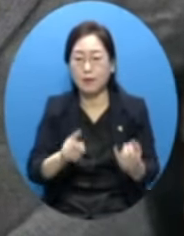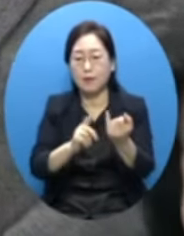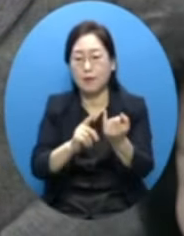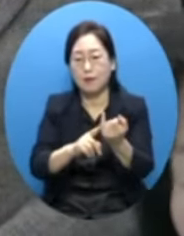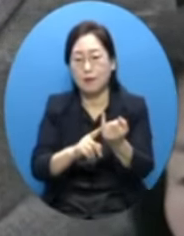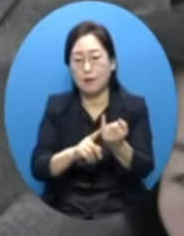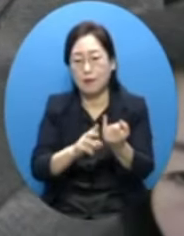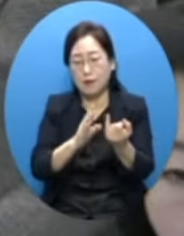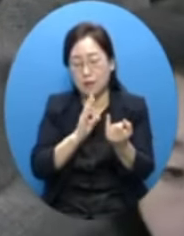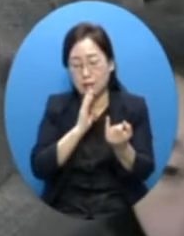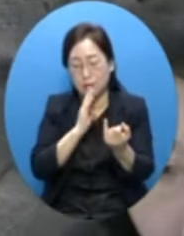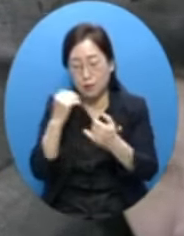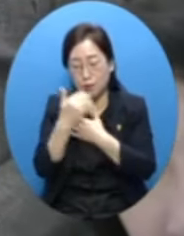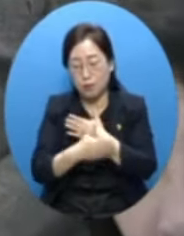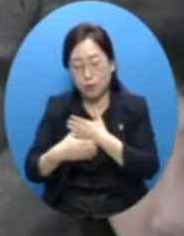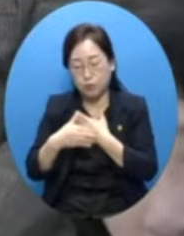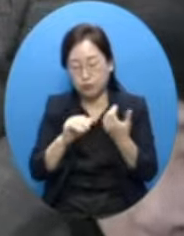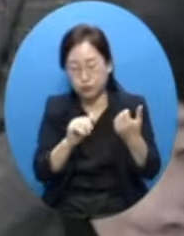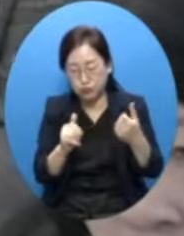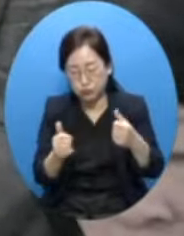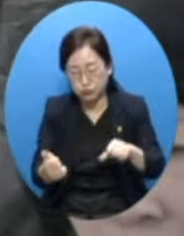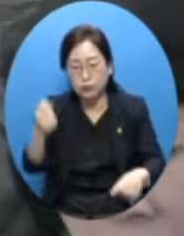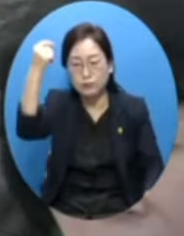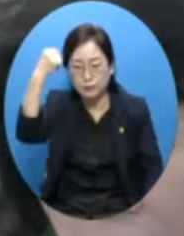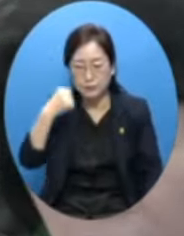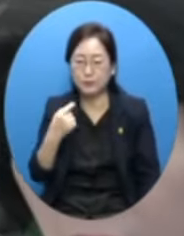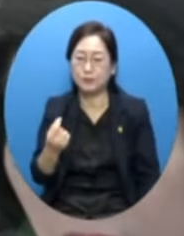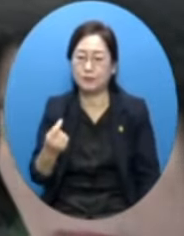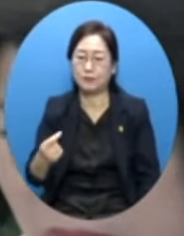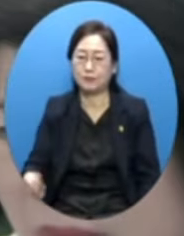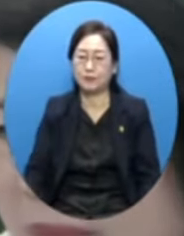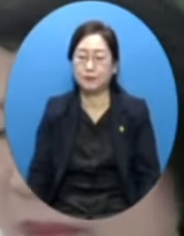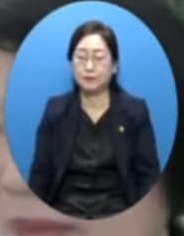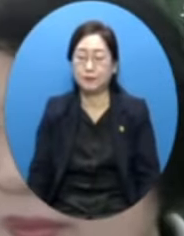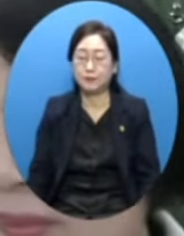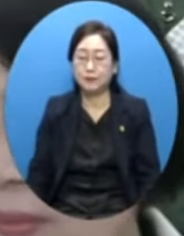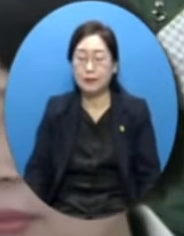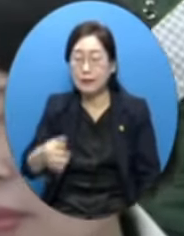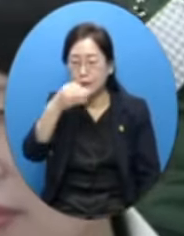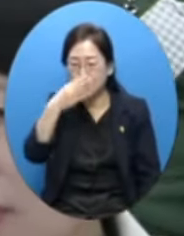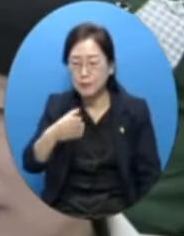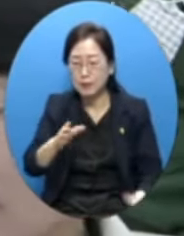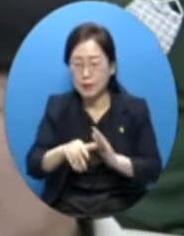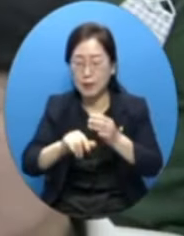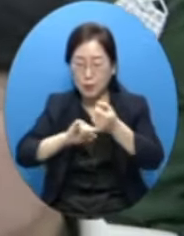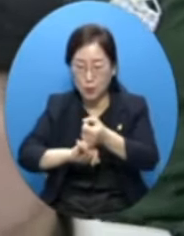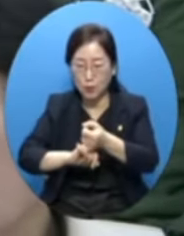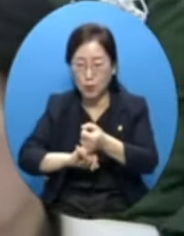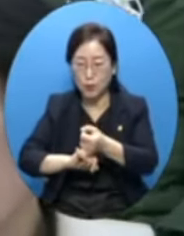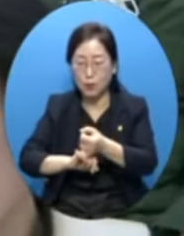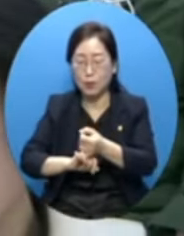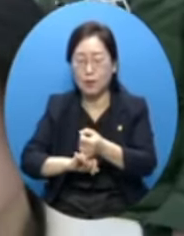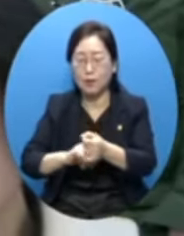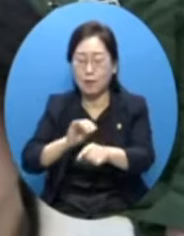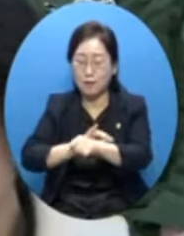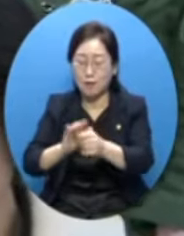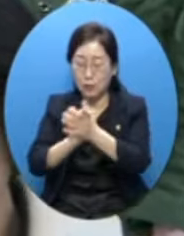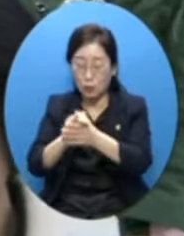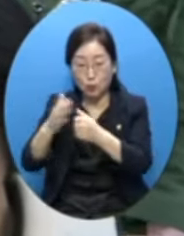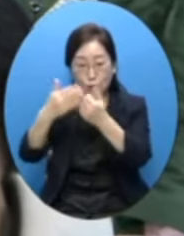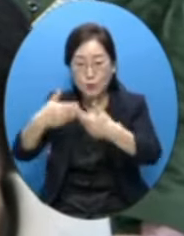살리기 위한 치료인데 점점 몸은 죽어가는 것 같았다고 그는 고백합니다. 그때 힘들 때마다 자기를 위로해줬던 예수 잘 믿는 언니가 와서 자기를